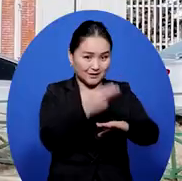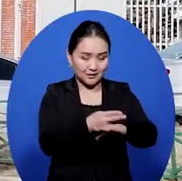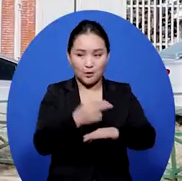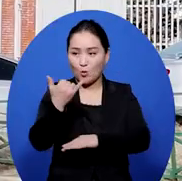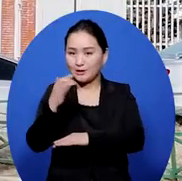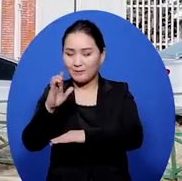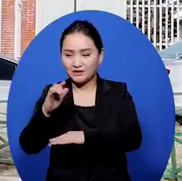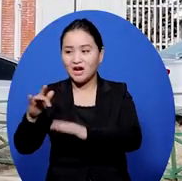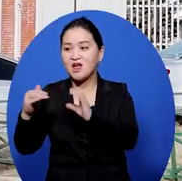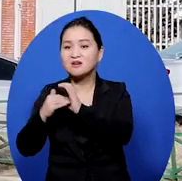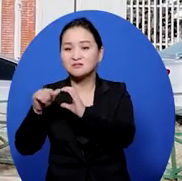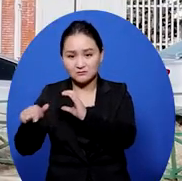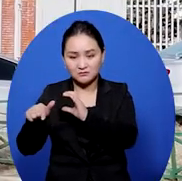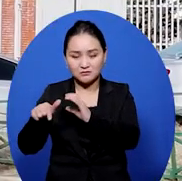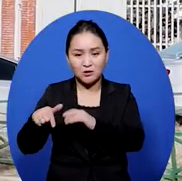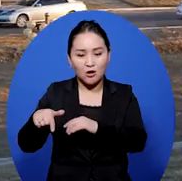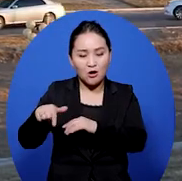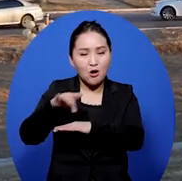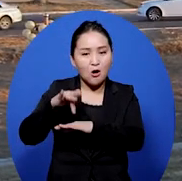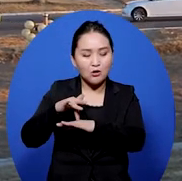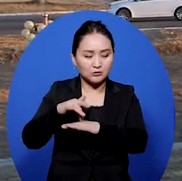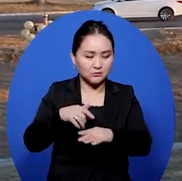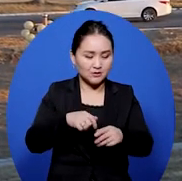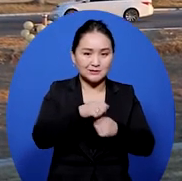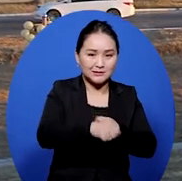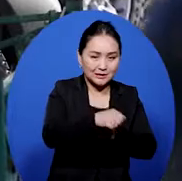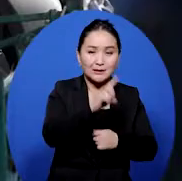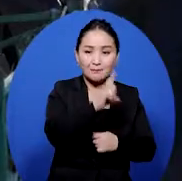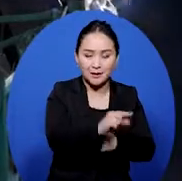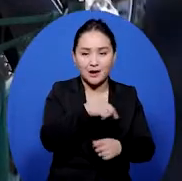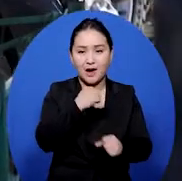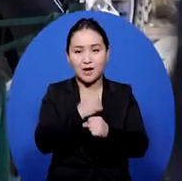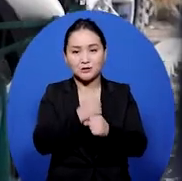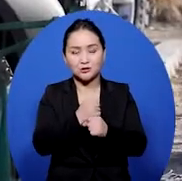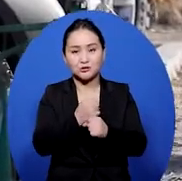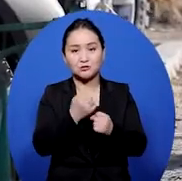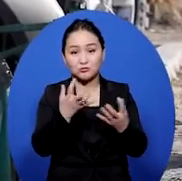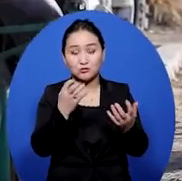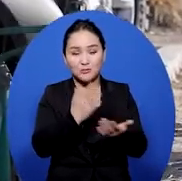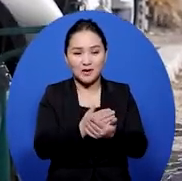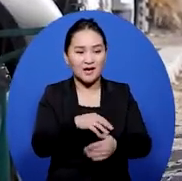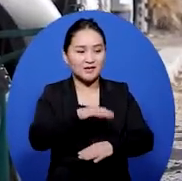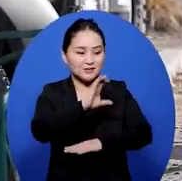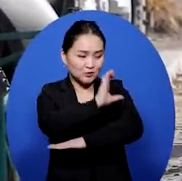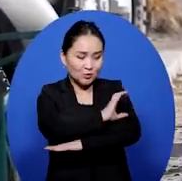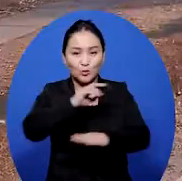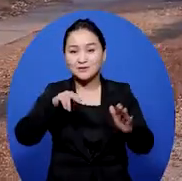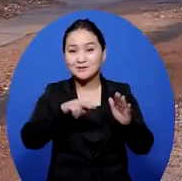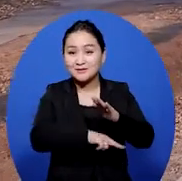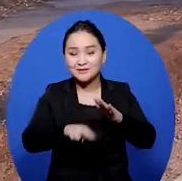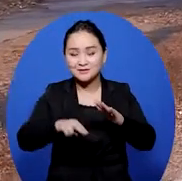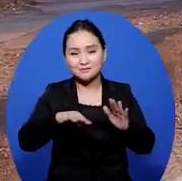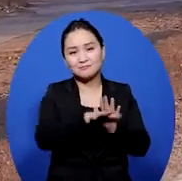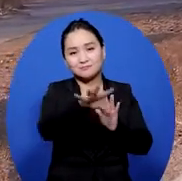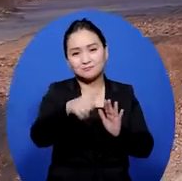хотуудыг бодвол амьдрах болон зорчих зардал багтай. Ажлын байр олдоц ихтэй, цэвэр агаар сайтай, сургууль цэцэрлэгийн хүрэлцээ хангалттай,